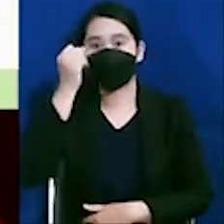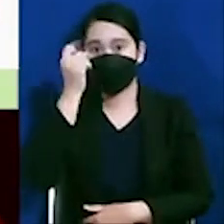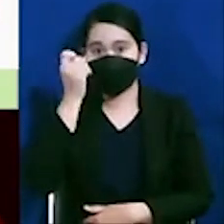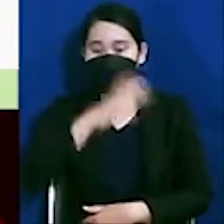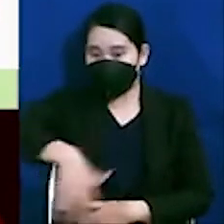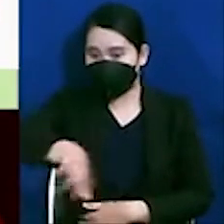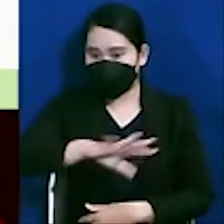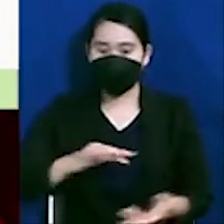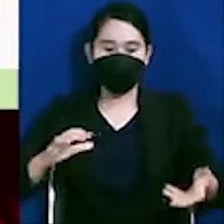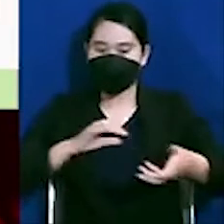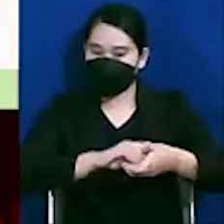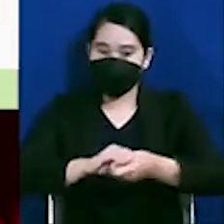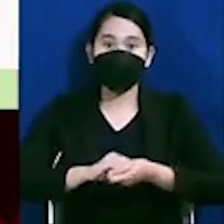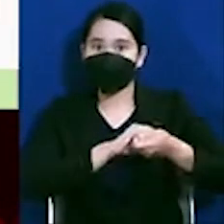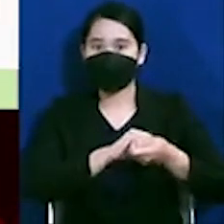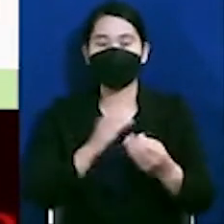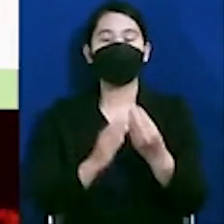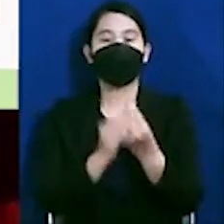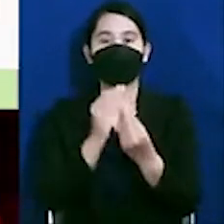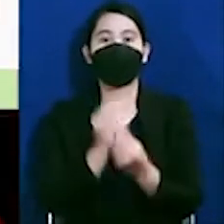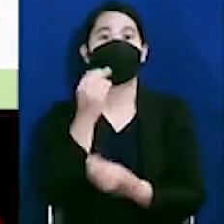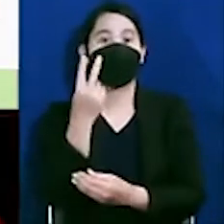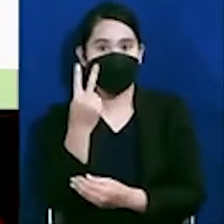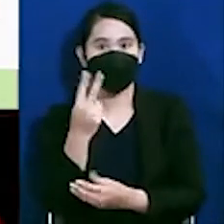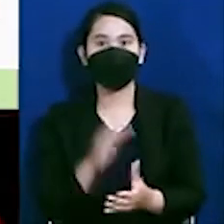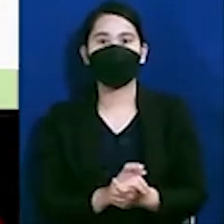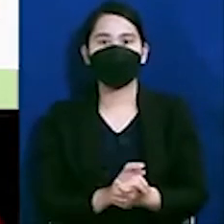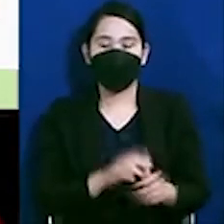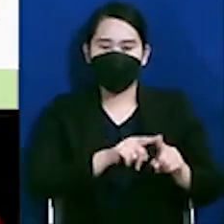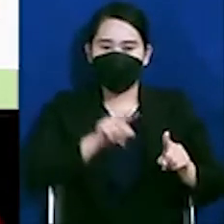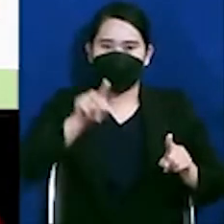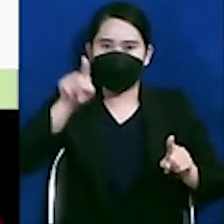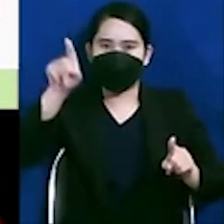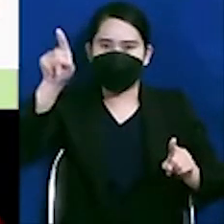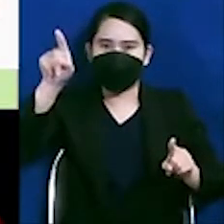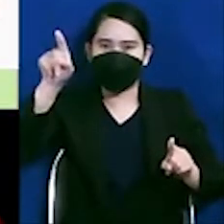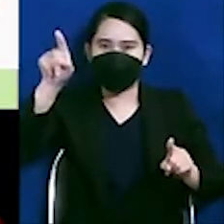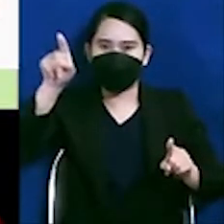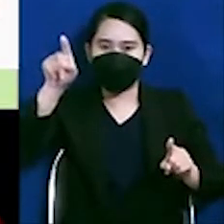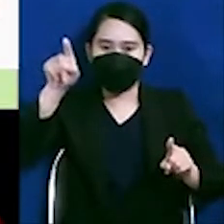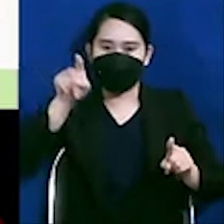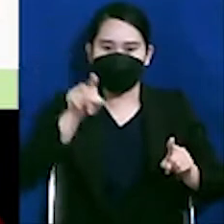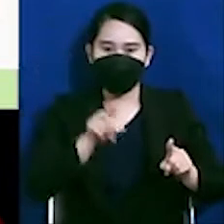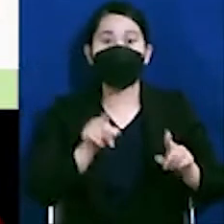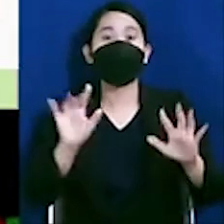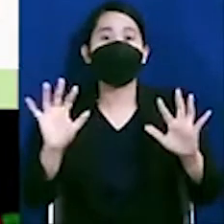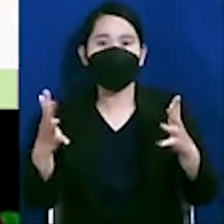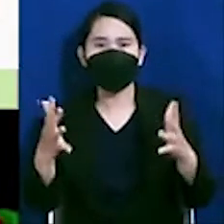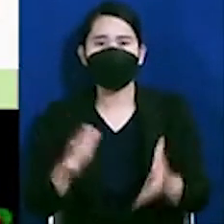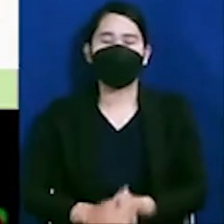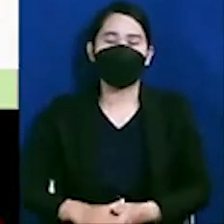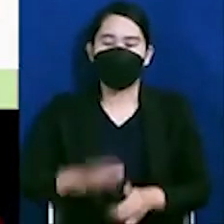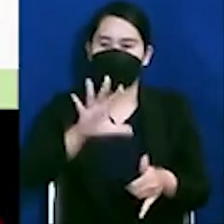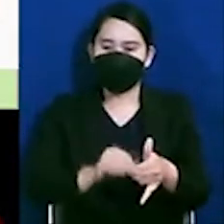มาร่วมมือกันนะครับ 2อาทิตย์นี้ถ้าเรากดกราฟไม่ได้นะครับถ้าทุกอย่างระบบยังเหมือนเดิม